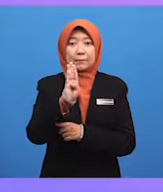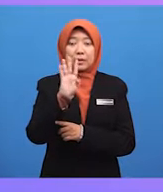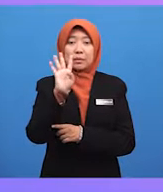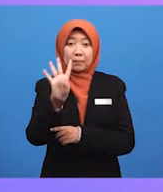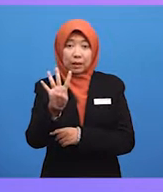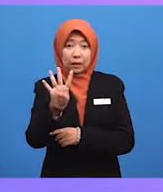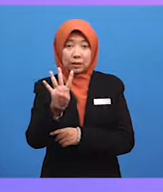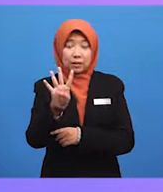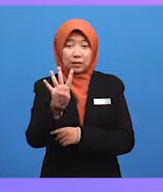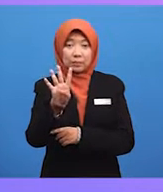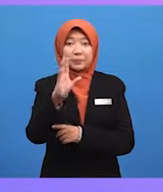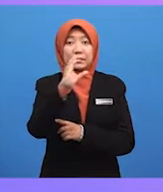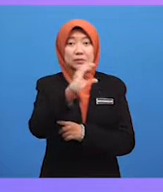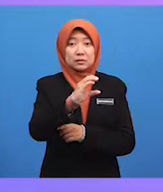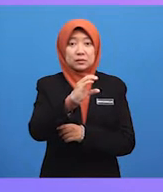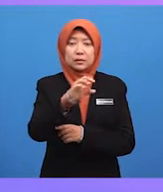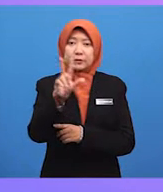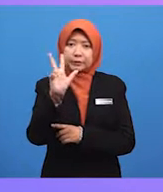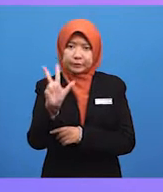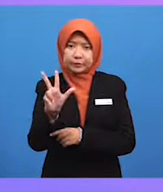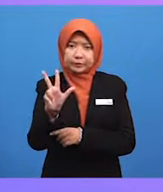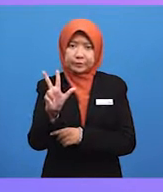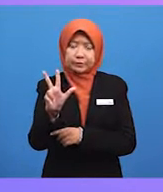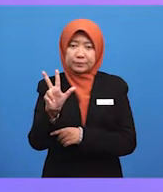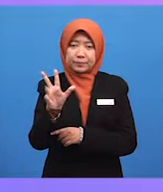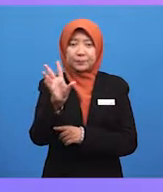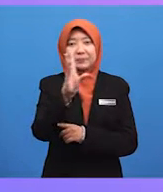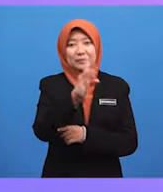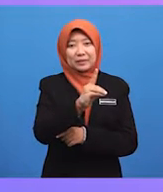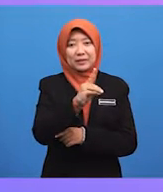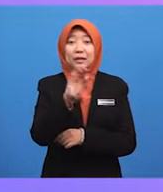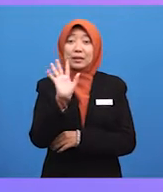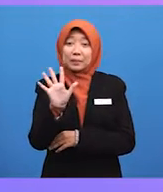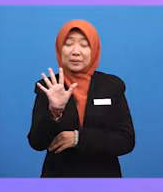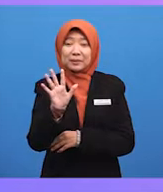4, C. 3, D. 5.